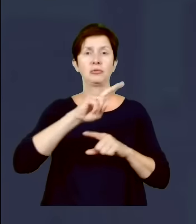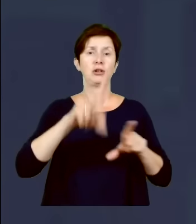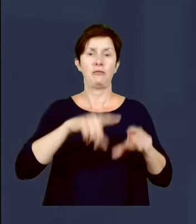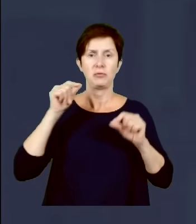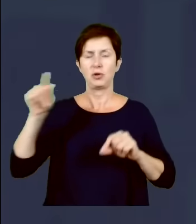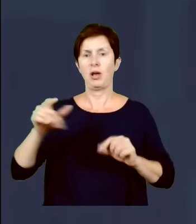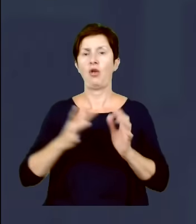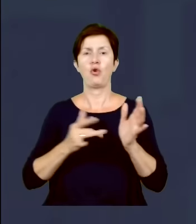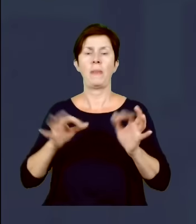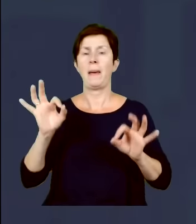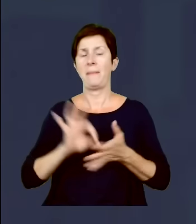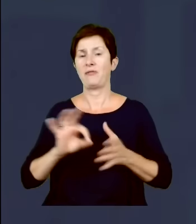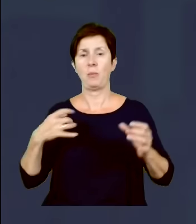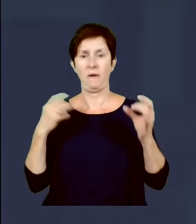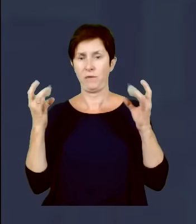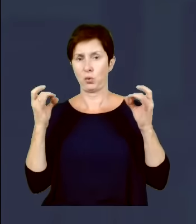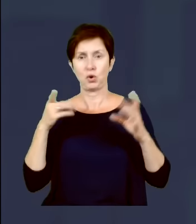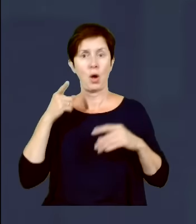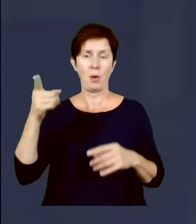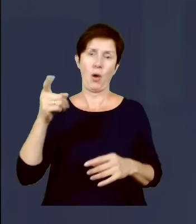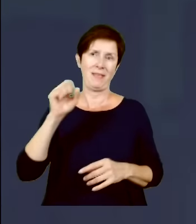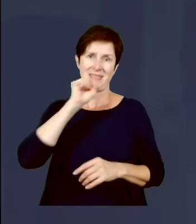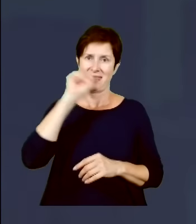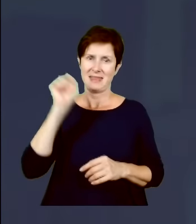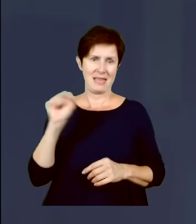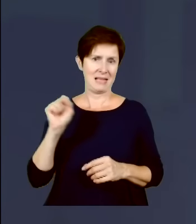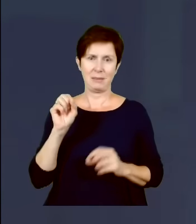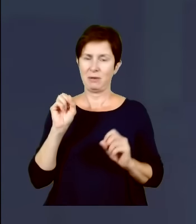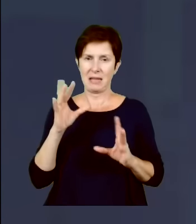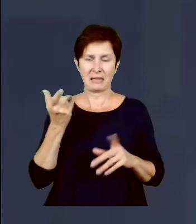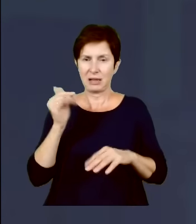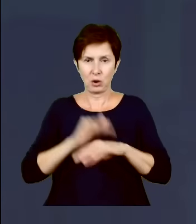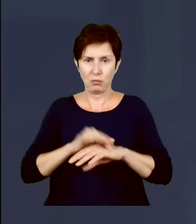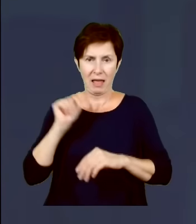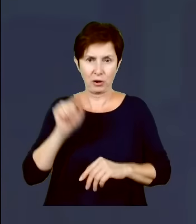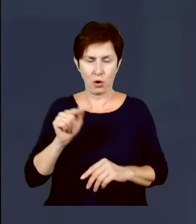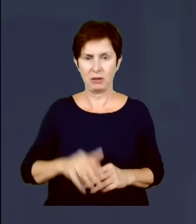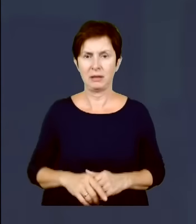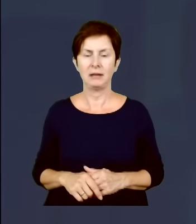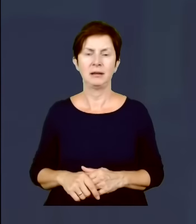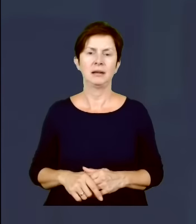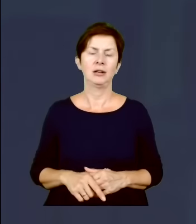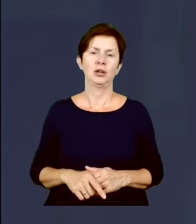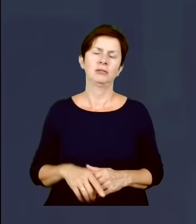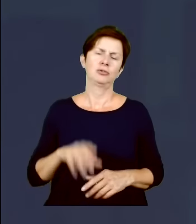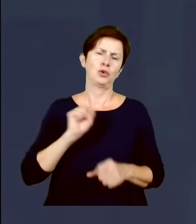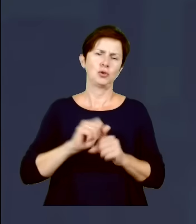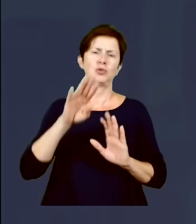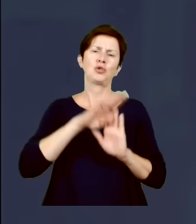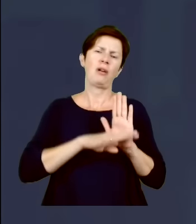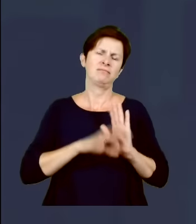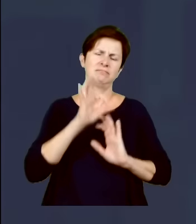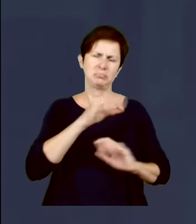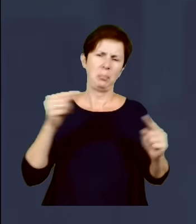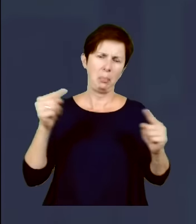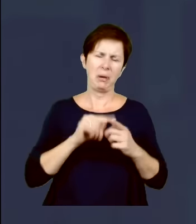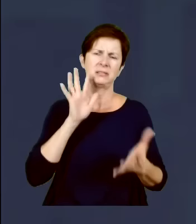wściekł bo on by Nigdy przecież do czegoś takiego nie dopuścił natomiast to jest po prostu to są standardy koalicji 13 grudnia w